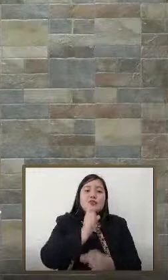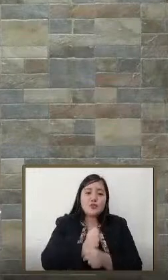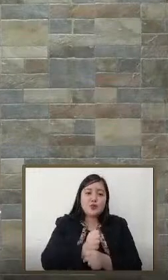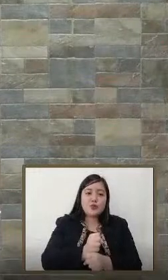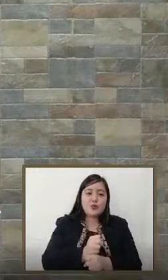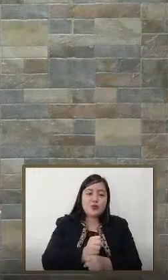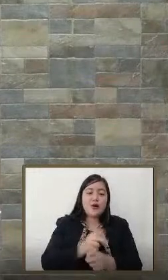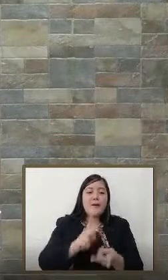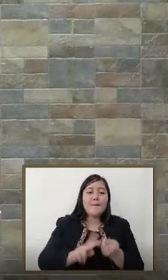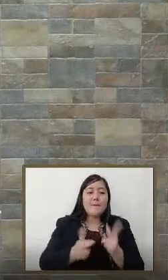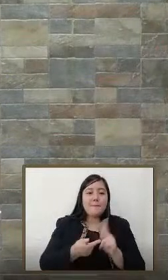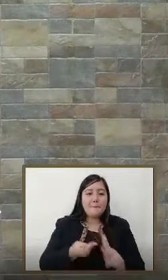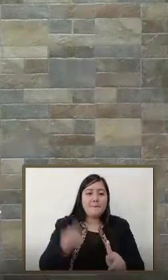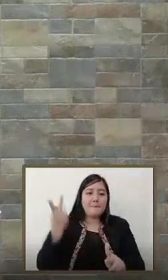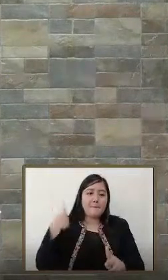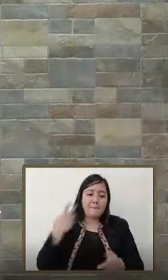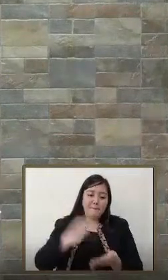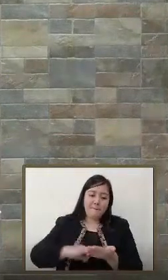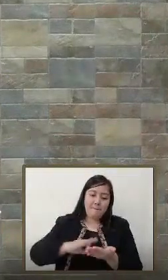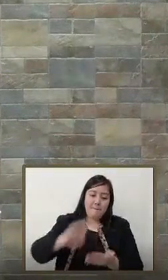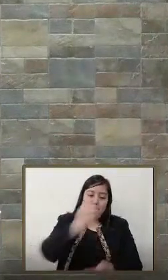paghihiwalay.